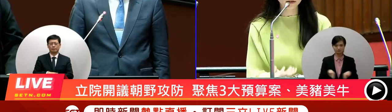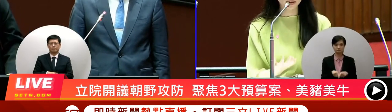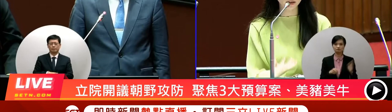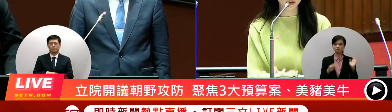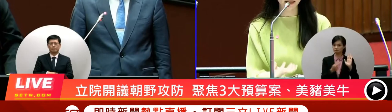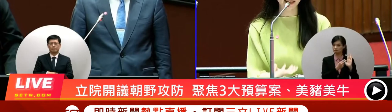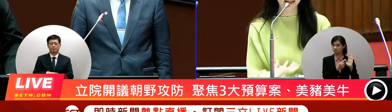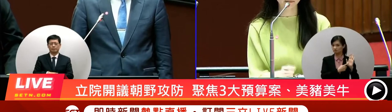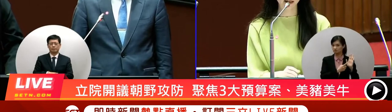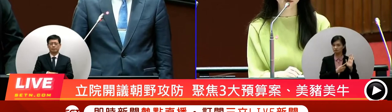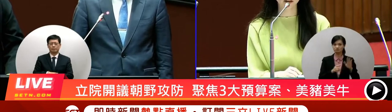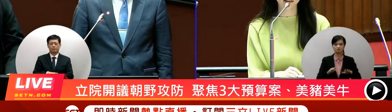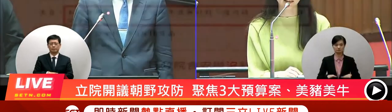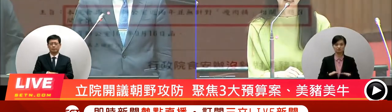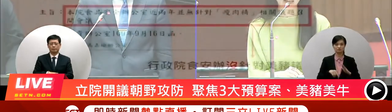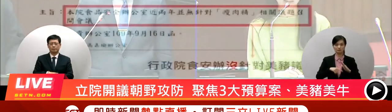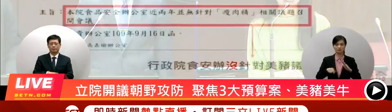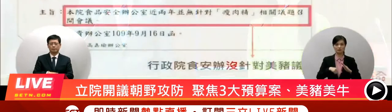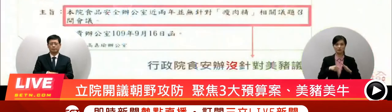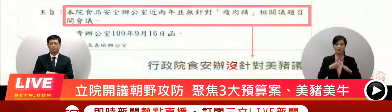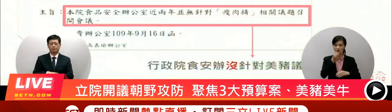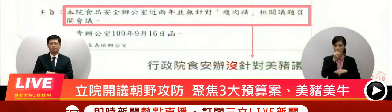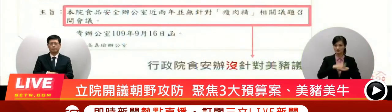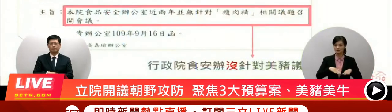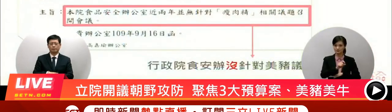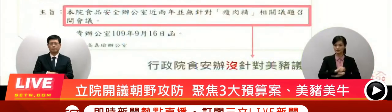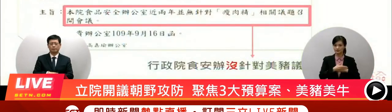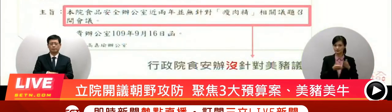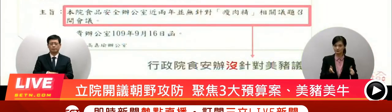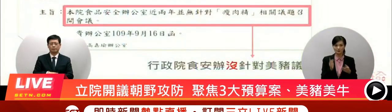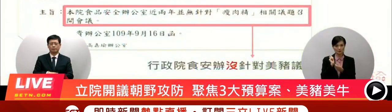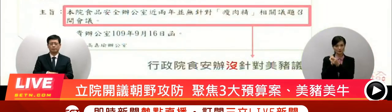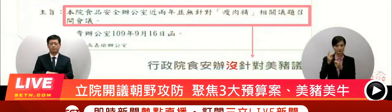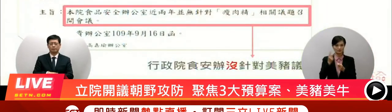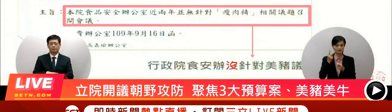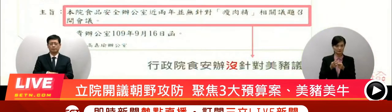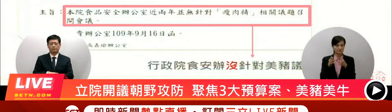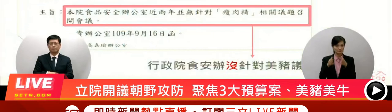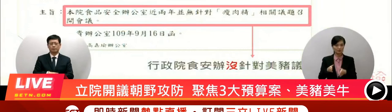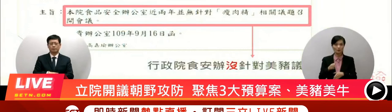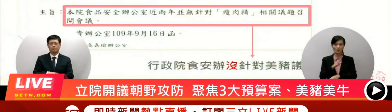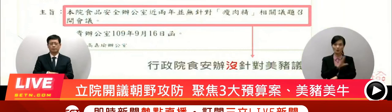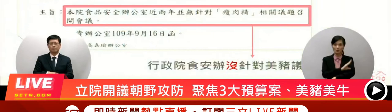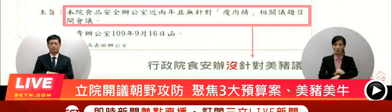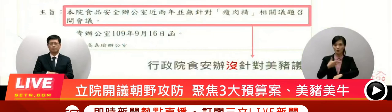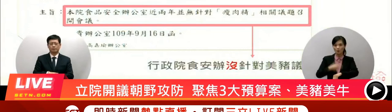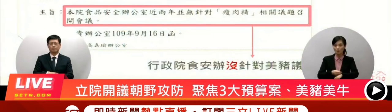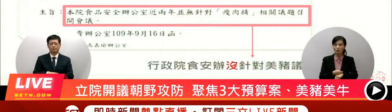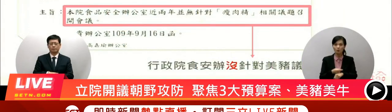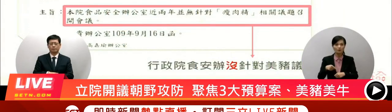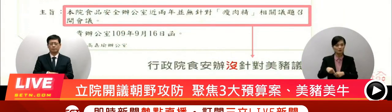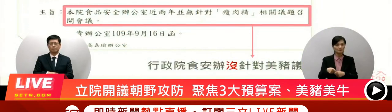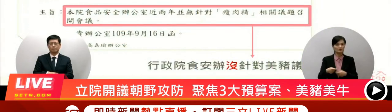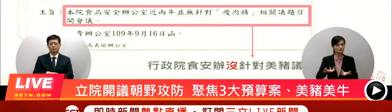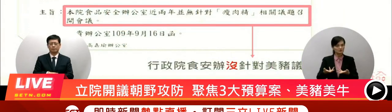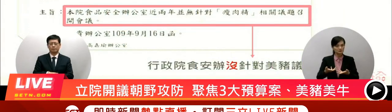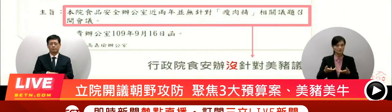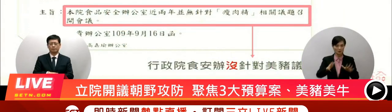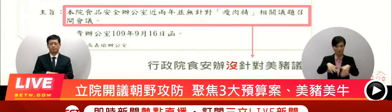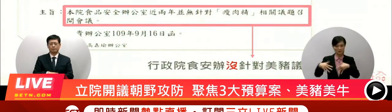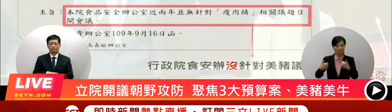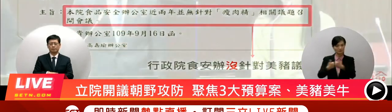院食品安全办公室近两年并无针对瘦肉精相关议题召开会议，我觉得这样子的说法会